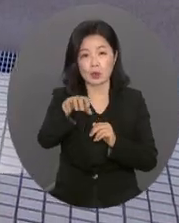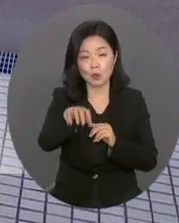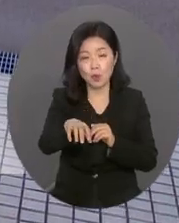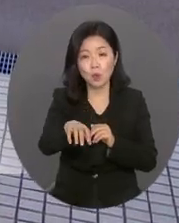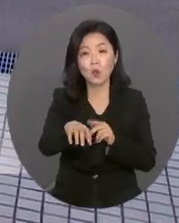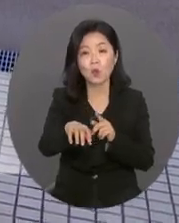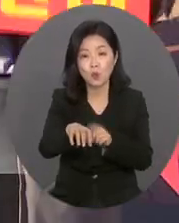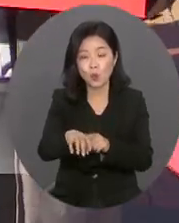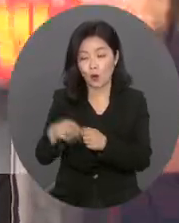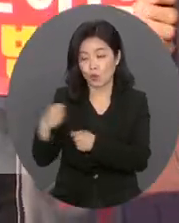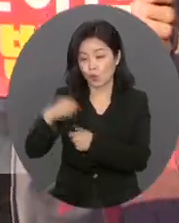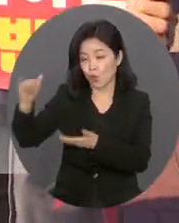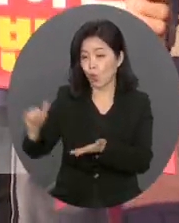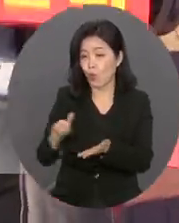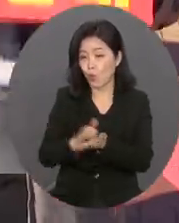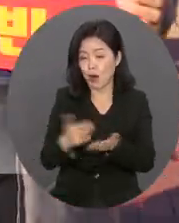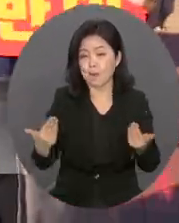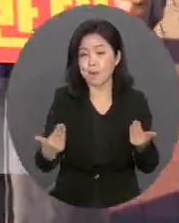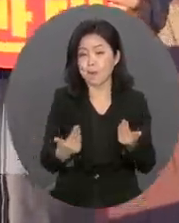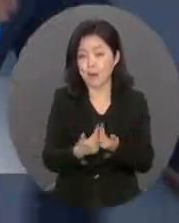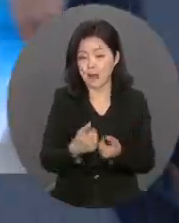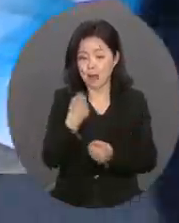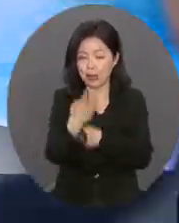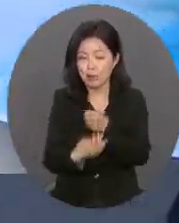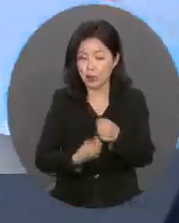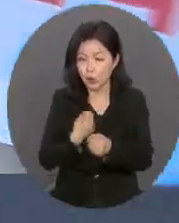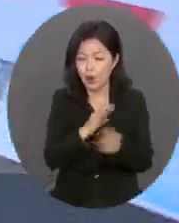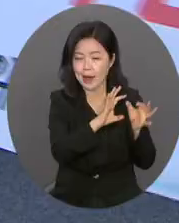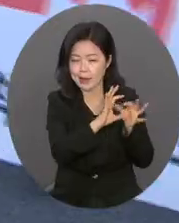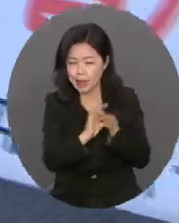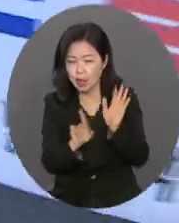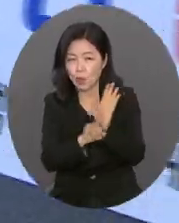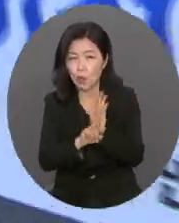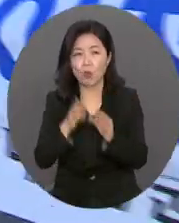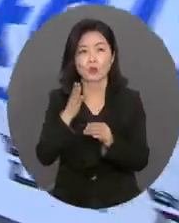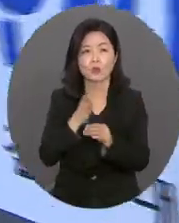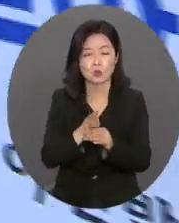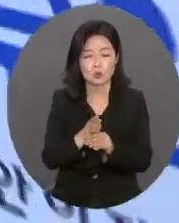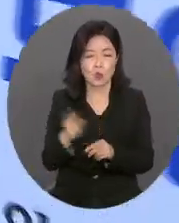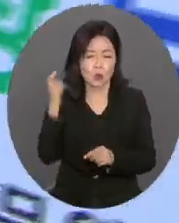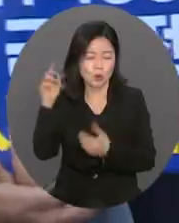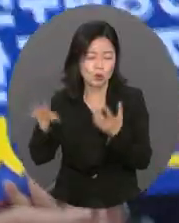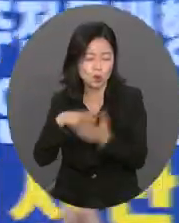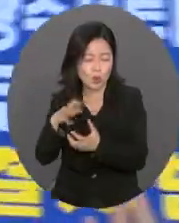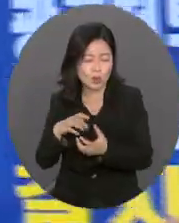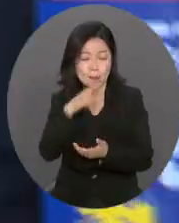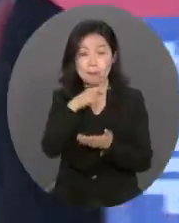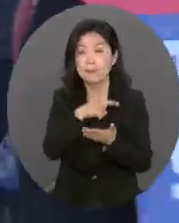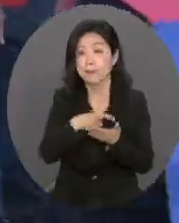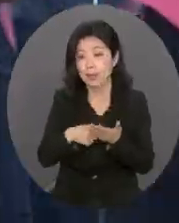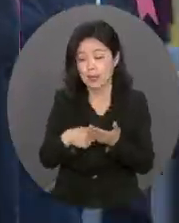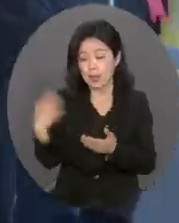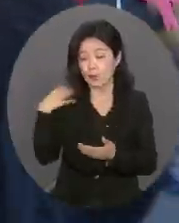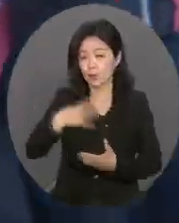군공항 이전 반대 운동을 수년째 전개하고 있습니다. 귀를 찌르는 듯한 소음 피해가 불가피하고 무안의 미래